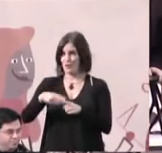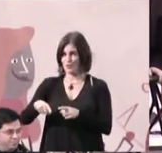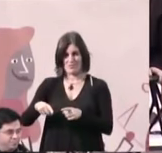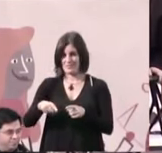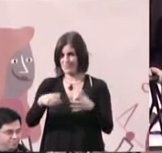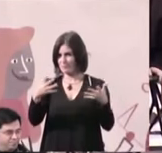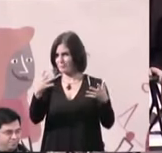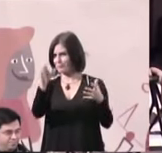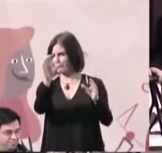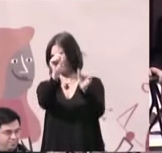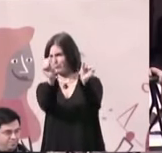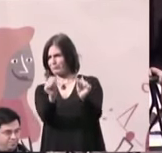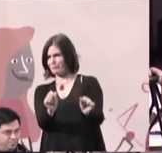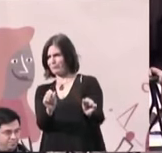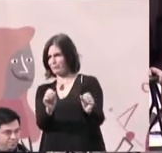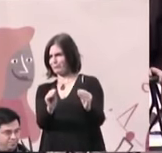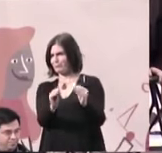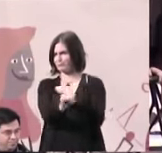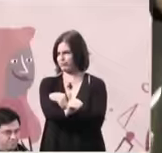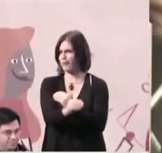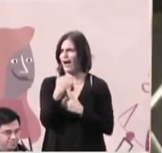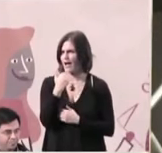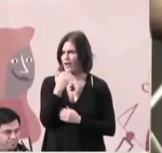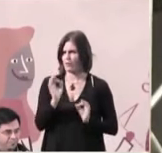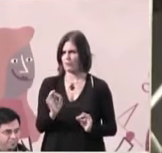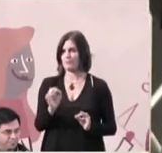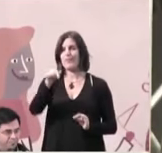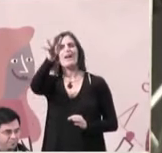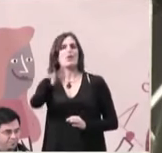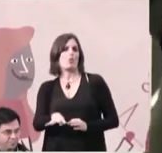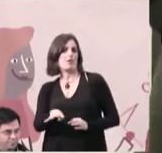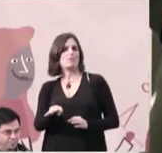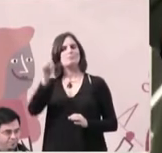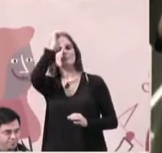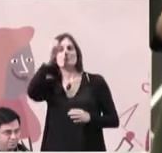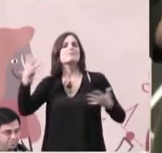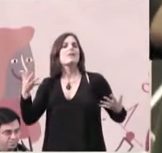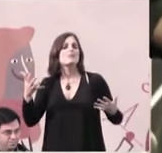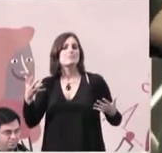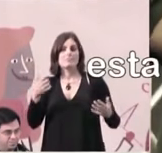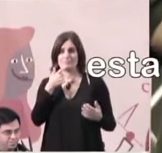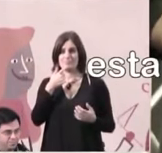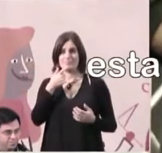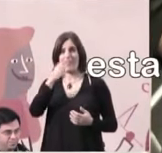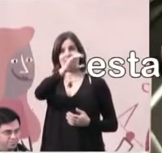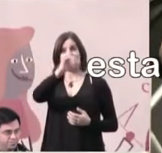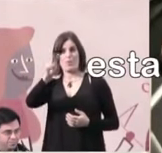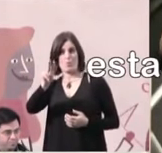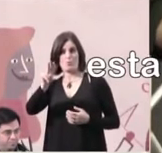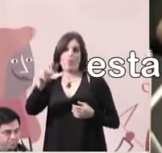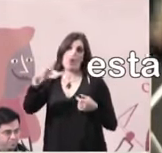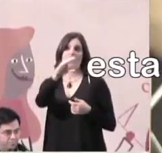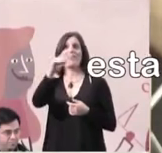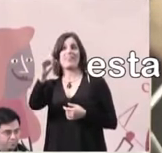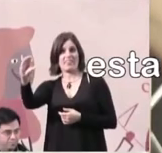Alguna cosa no quadra amb Ciutadans. A Catalunya, què hem de dir? Convergència. Aquesta convergència que una certa